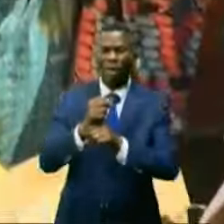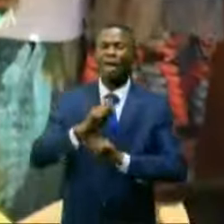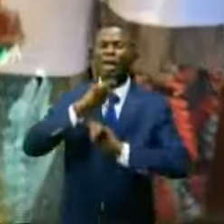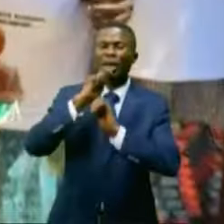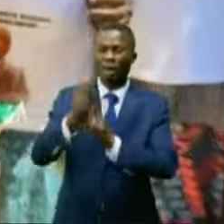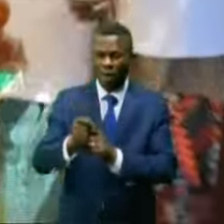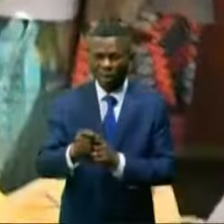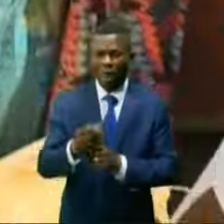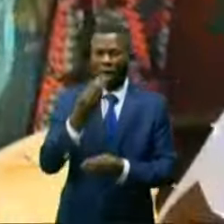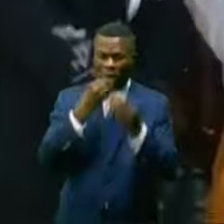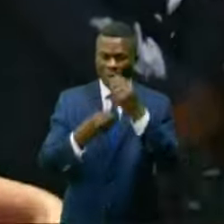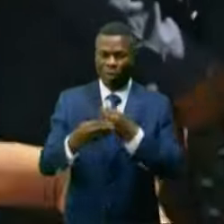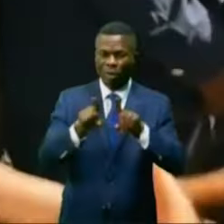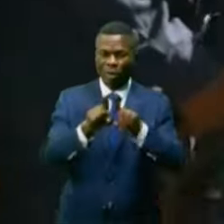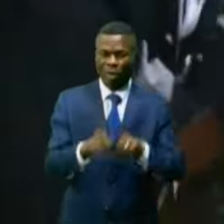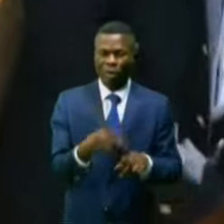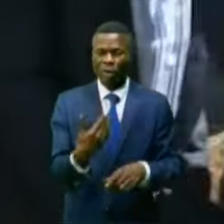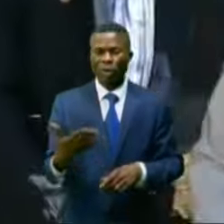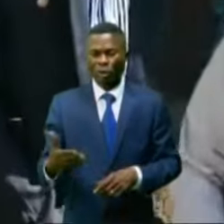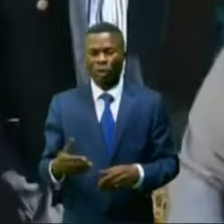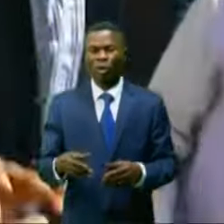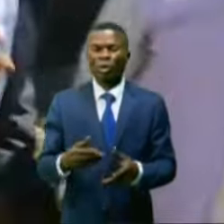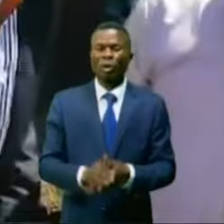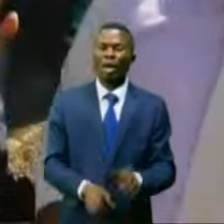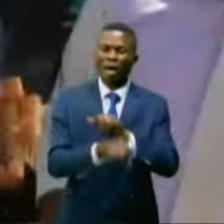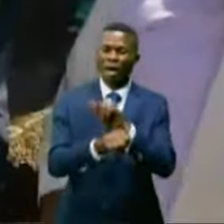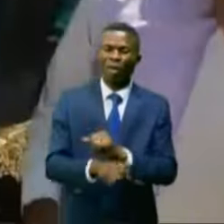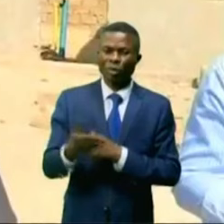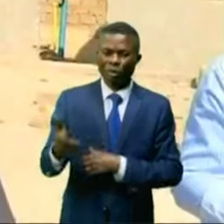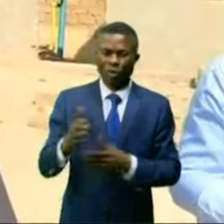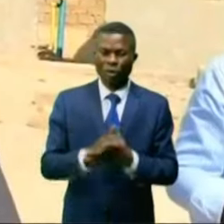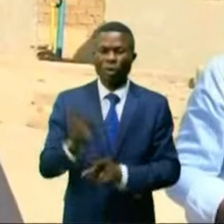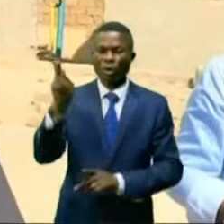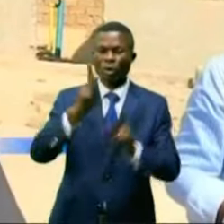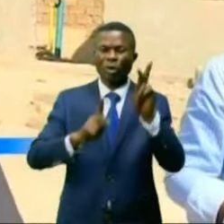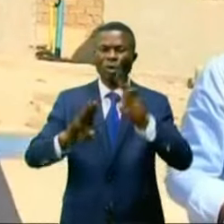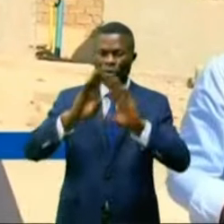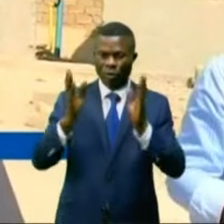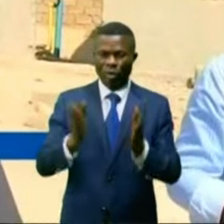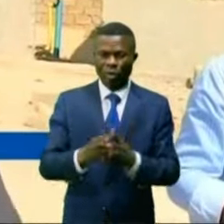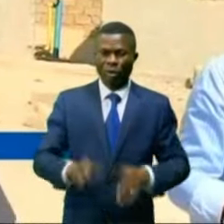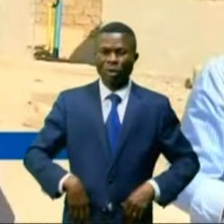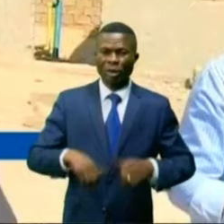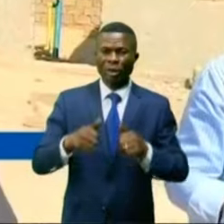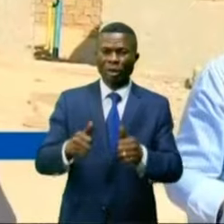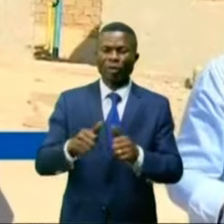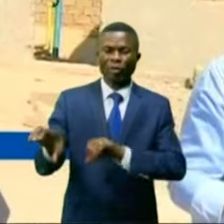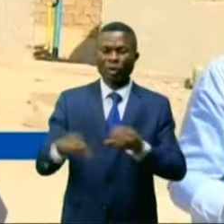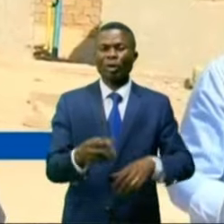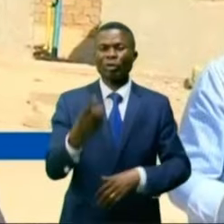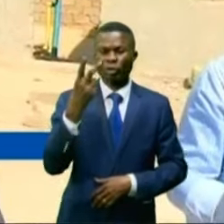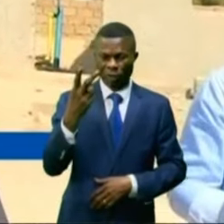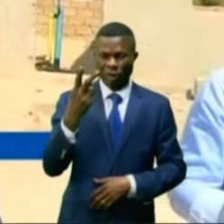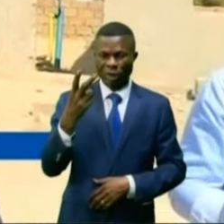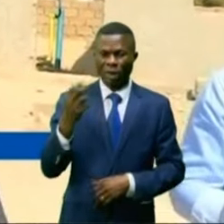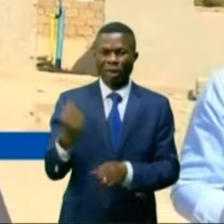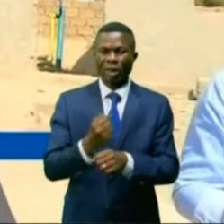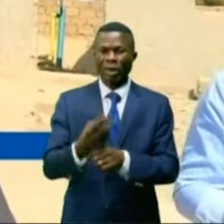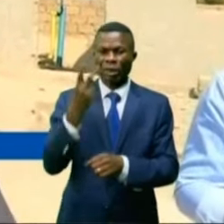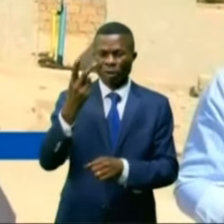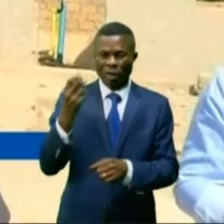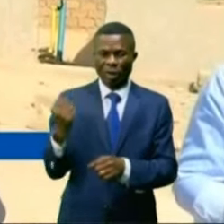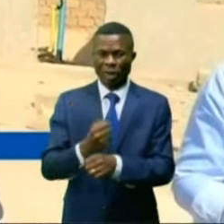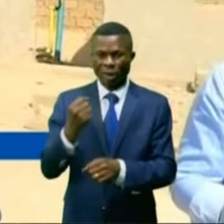termes de vivres et produits de consommation habituels. La population vit de deux activités, qui sont activités